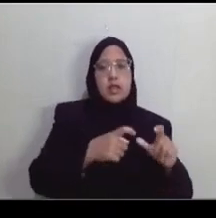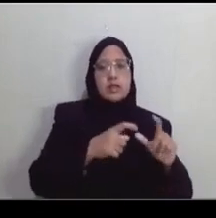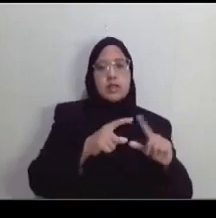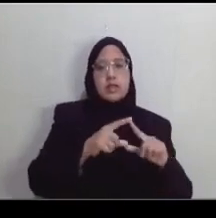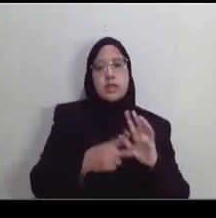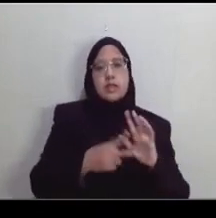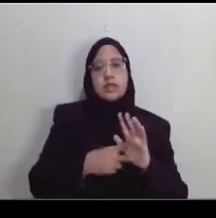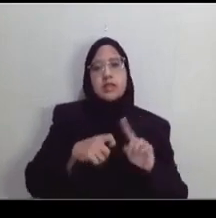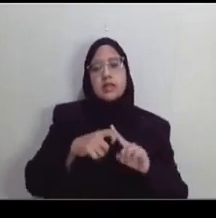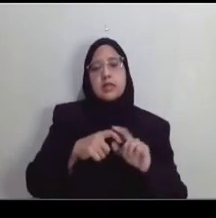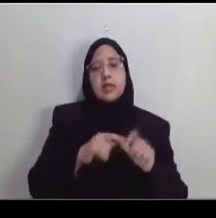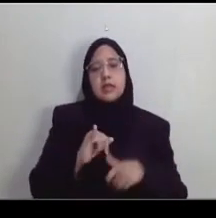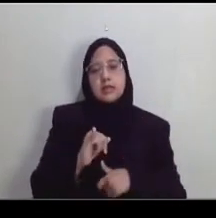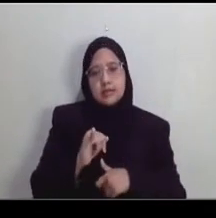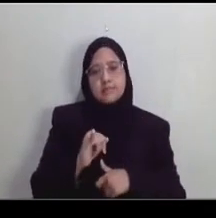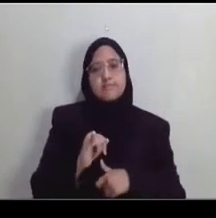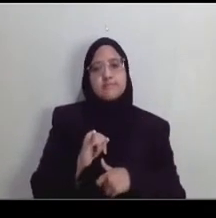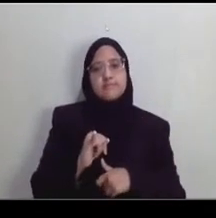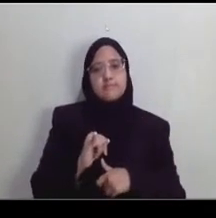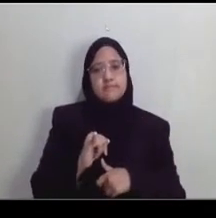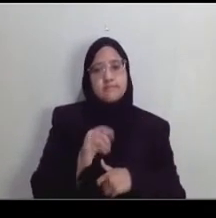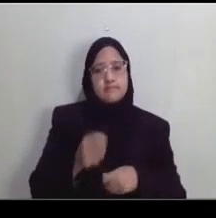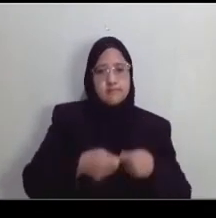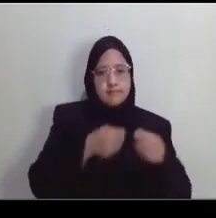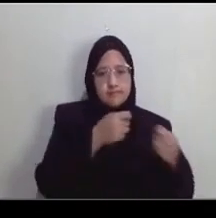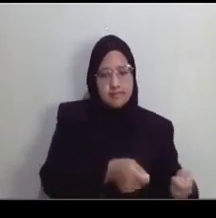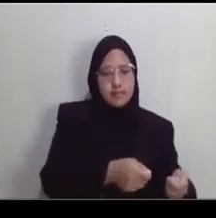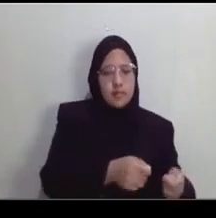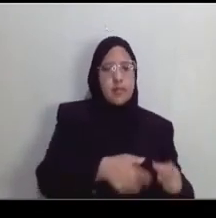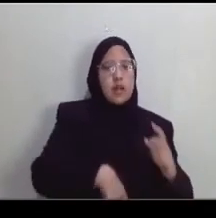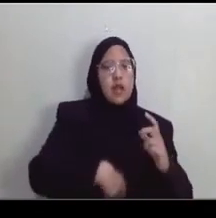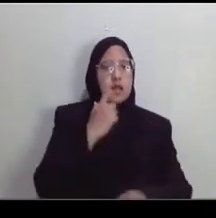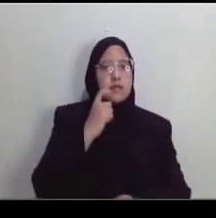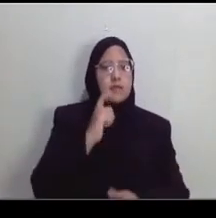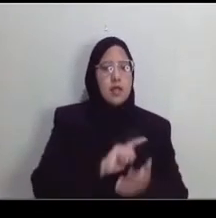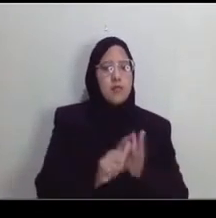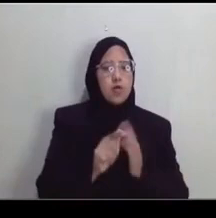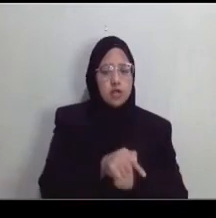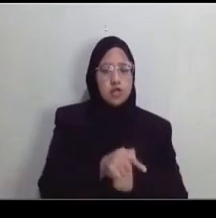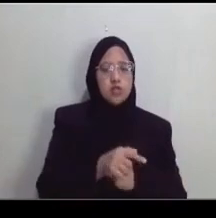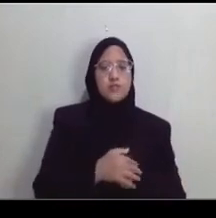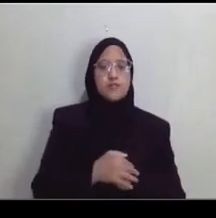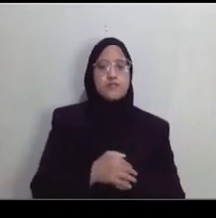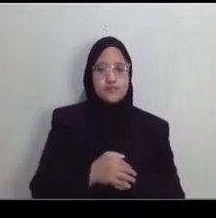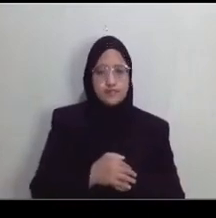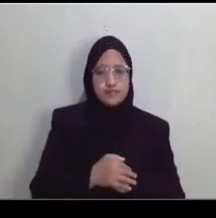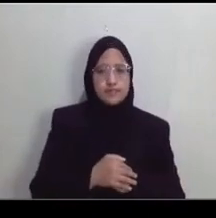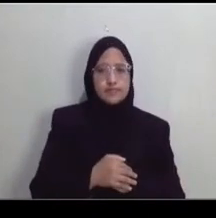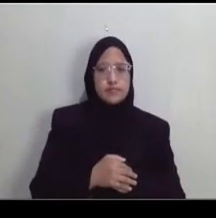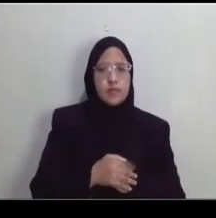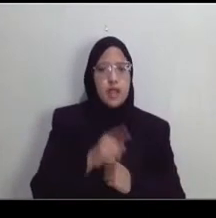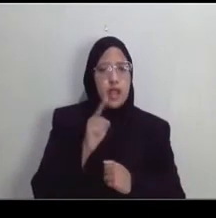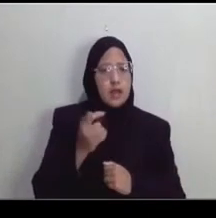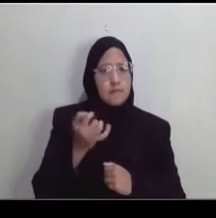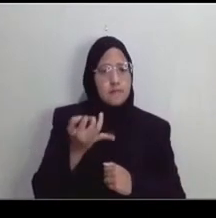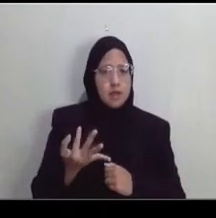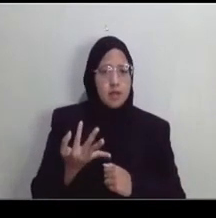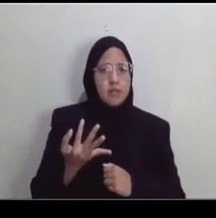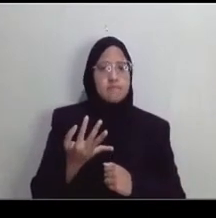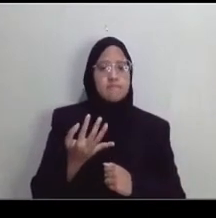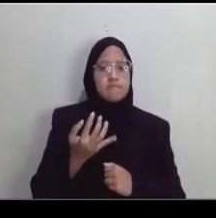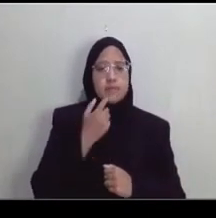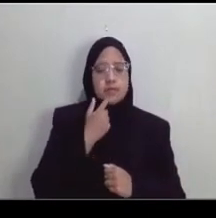dapat menerima putusan majelis kehormatan tersebut setidaknya tercermin dalam beberapa Pernyata yang